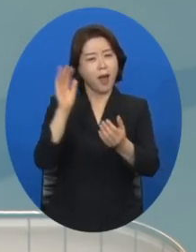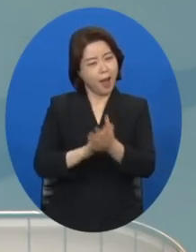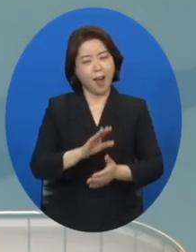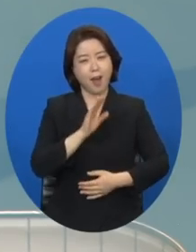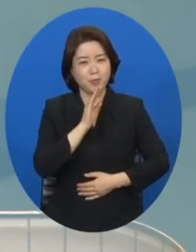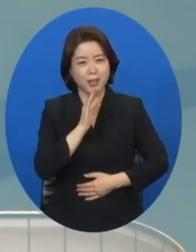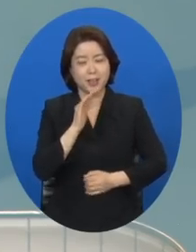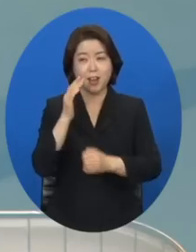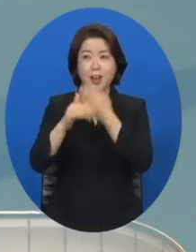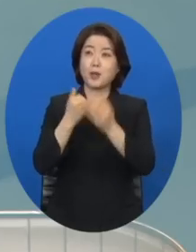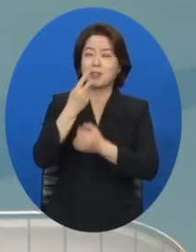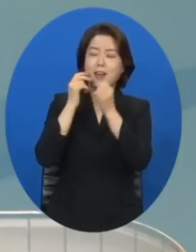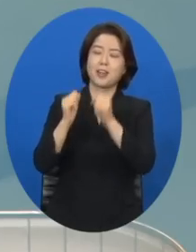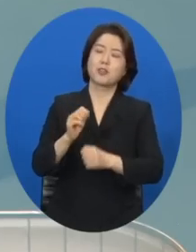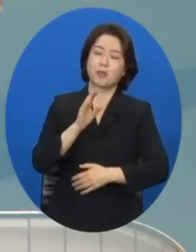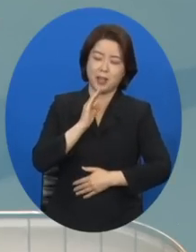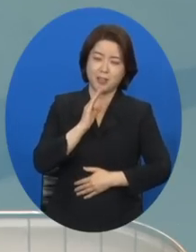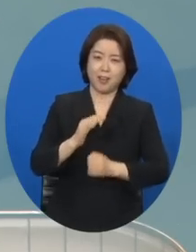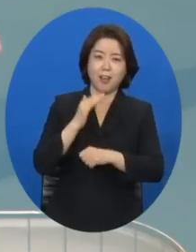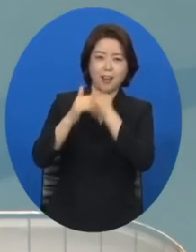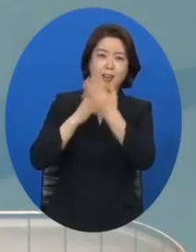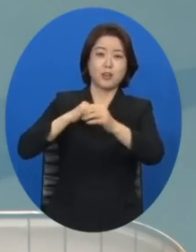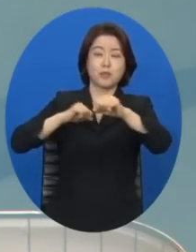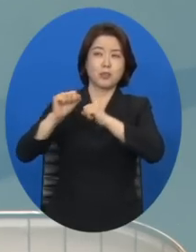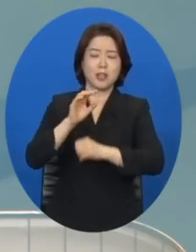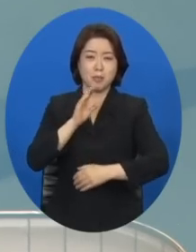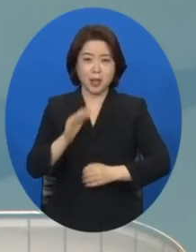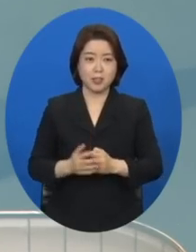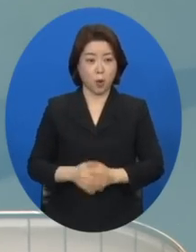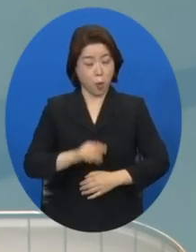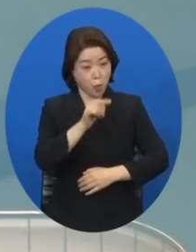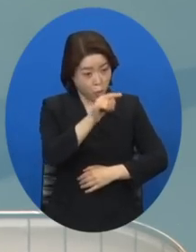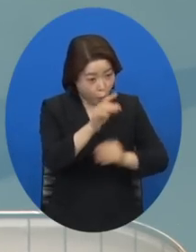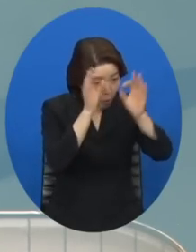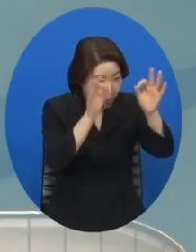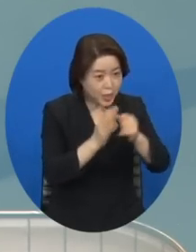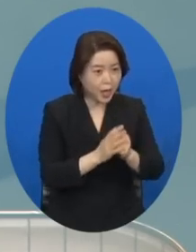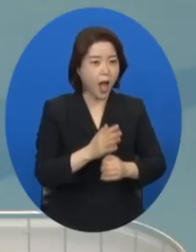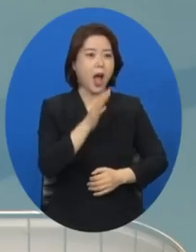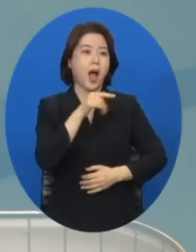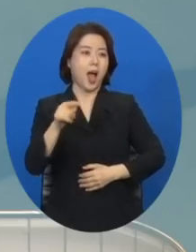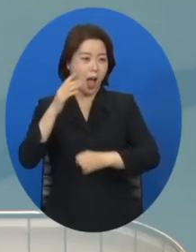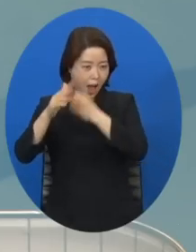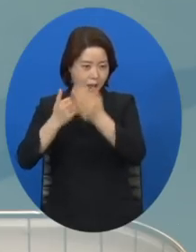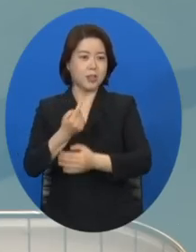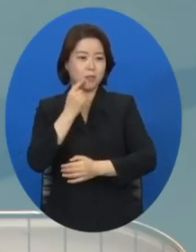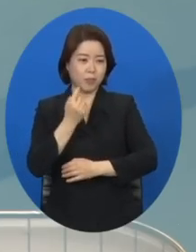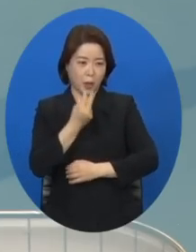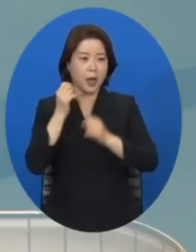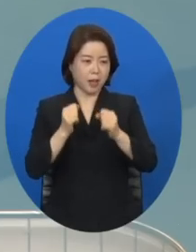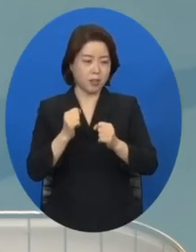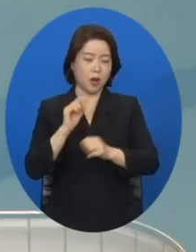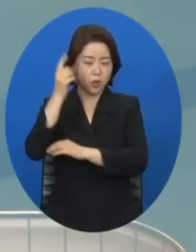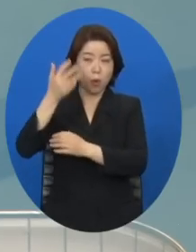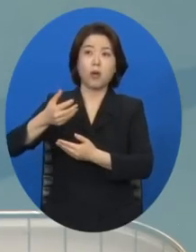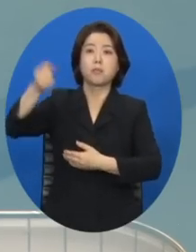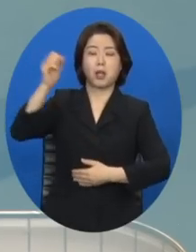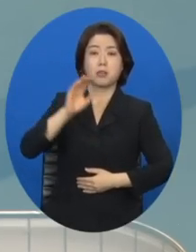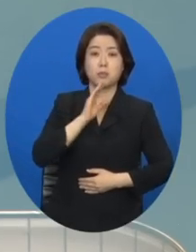하나님이 살아계시구나 하나님의 역사하시고 다 너를 보니까 내가 알겠다 하는 영광 받으시는 겁니다